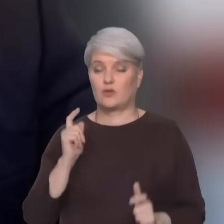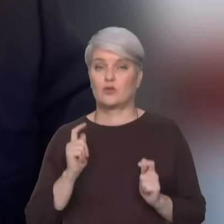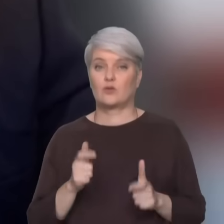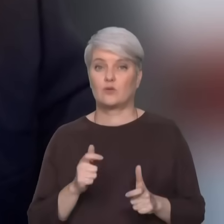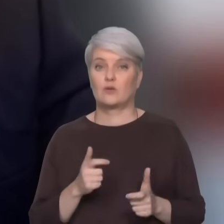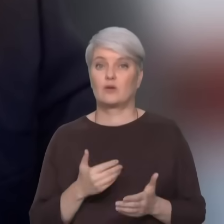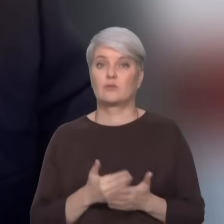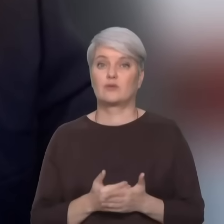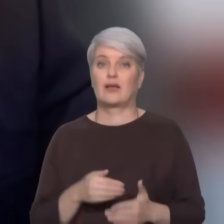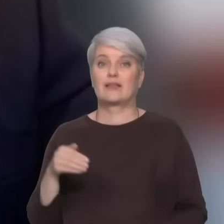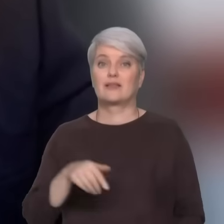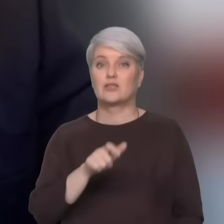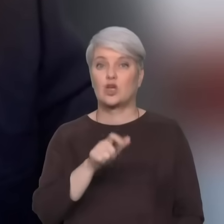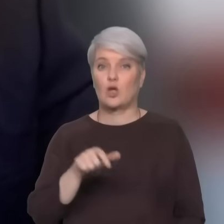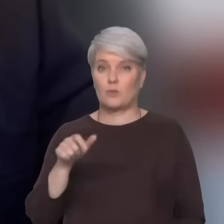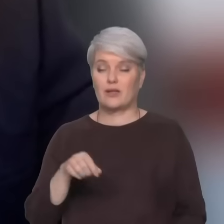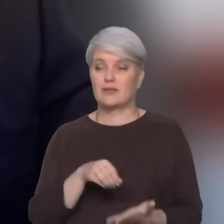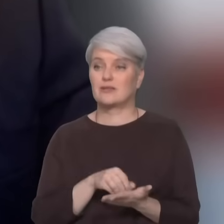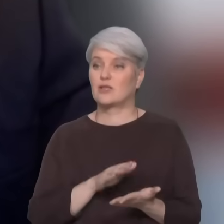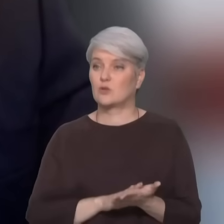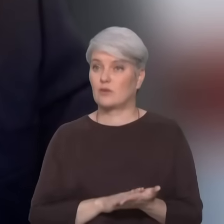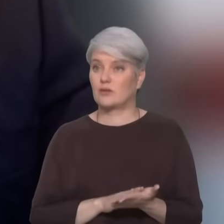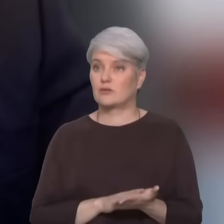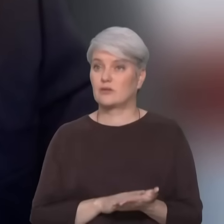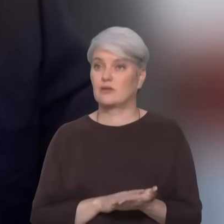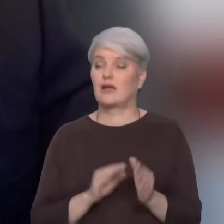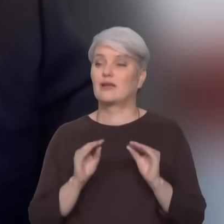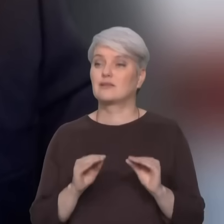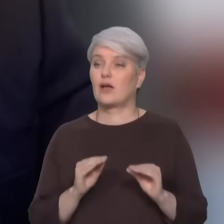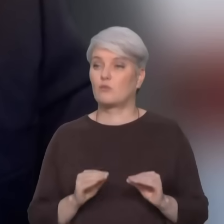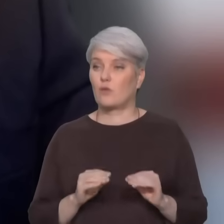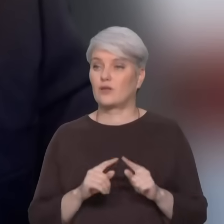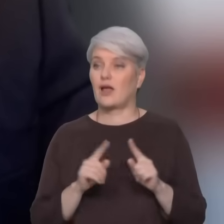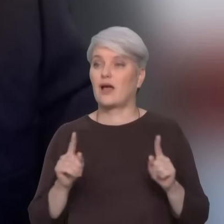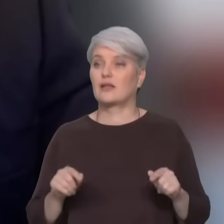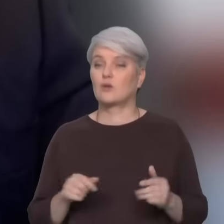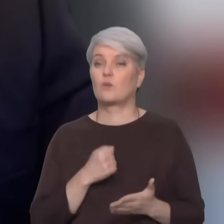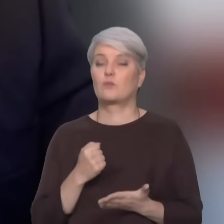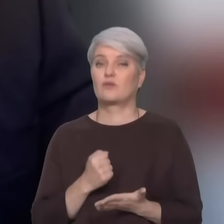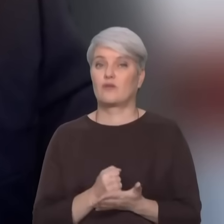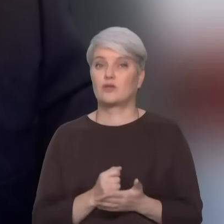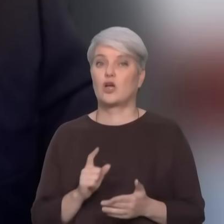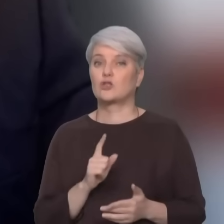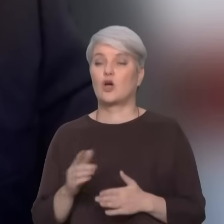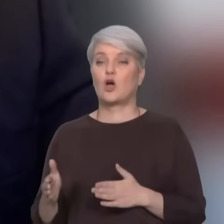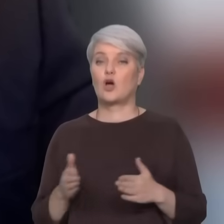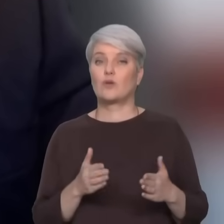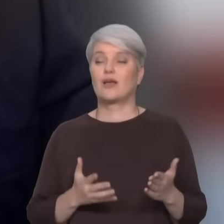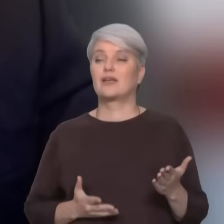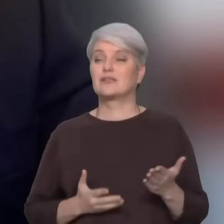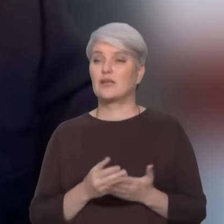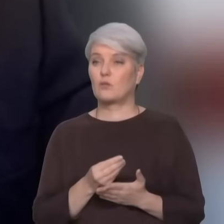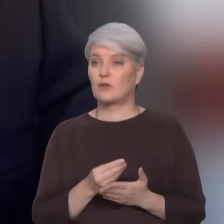зголосилося близько 1000 громадян, які зареєструвалися і заповнили анкету з підтвердженням про те, що вони готові